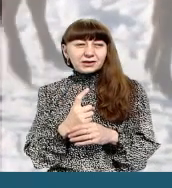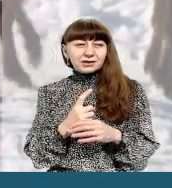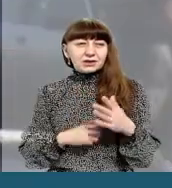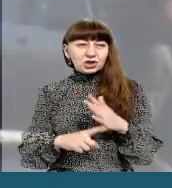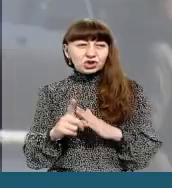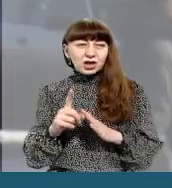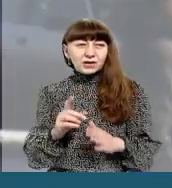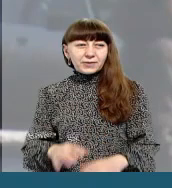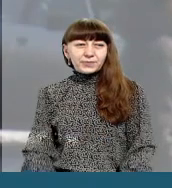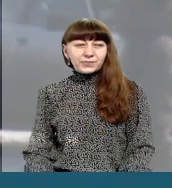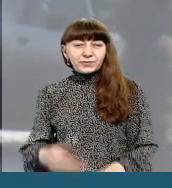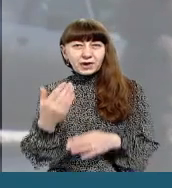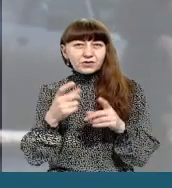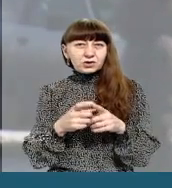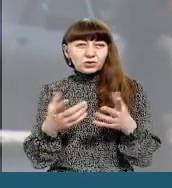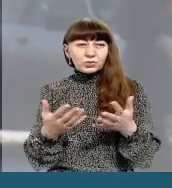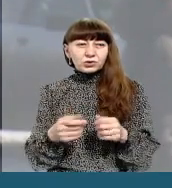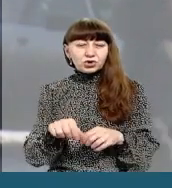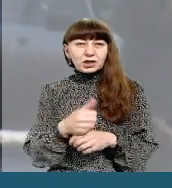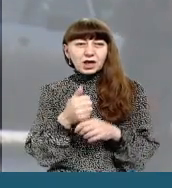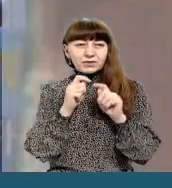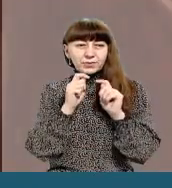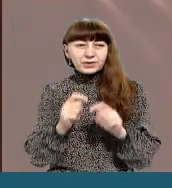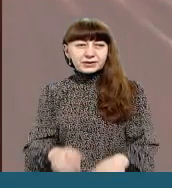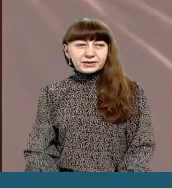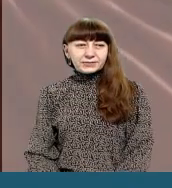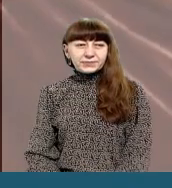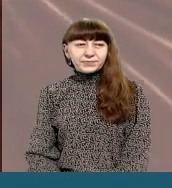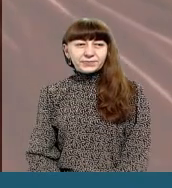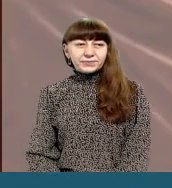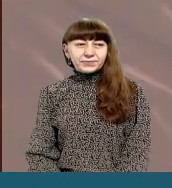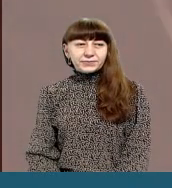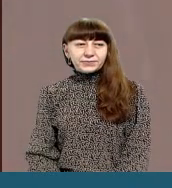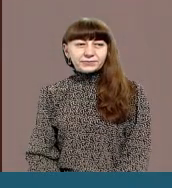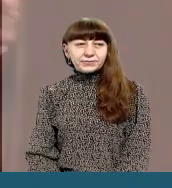ақталып, бүгінгі бәйгеден бас жүлдені қанжығасына байлады.